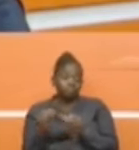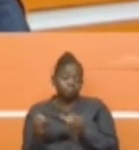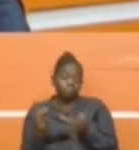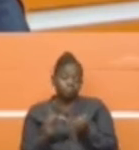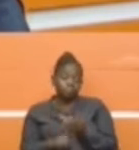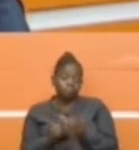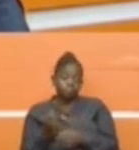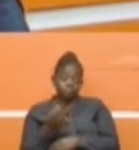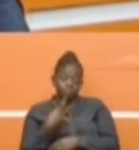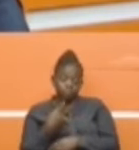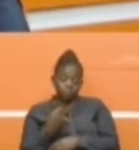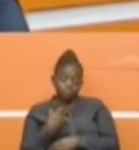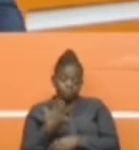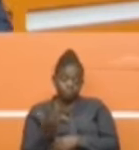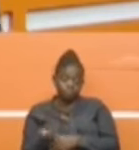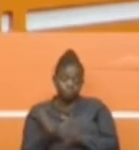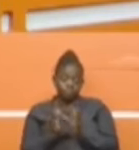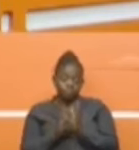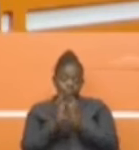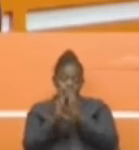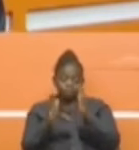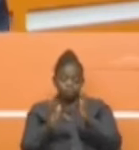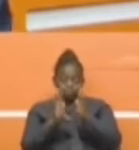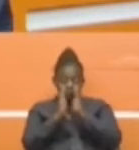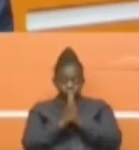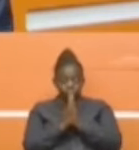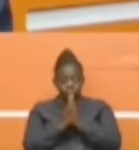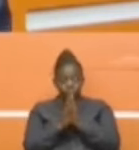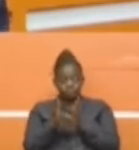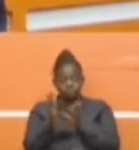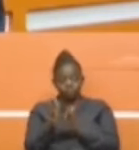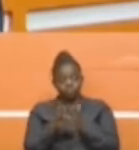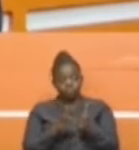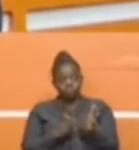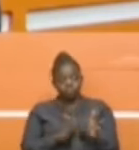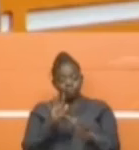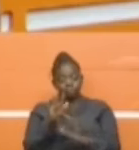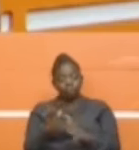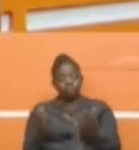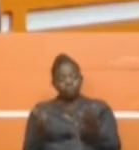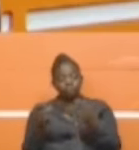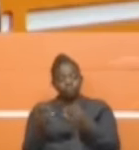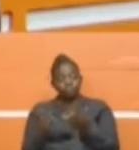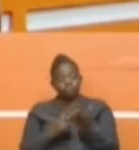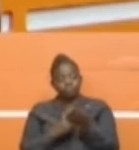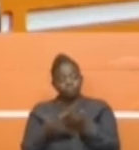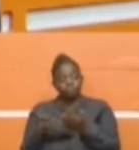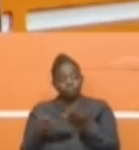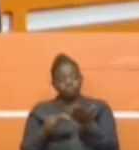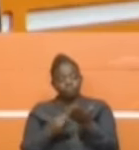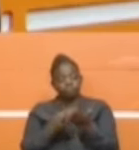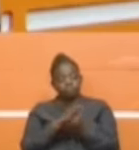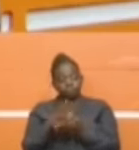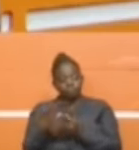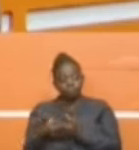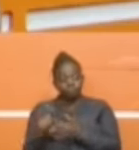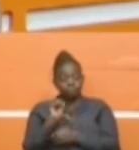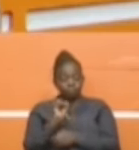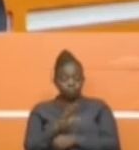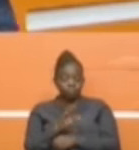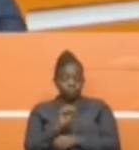obujjanjabi. Ate abakulisitu beetabye mu misa eyokunaaza ebigere ebeerawo ku lwokuna olutukuvu ku lutikko e Lubaga